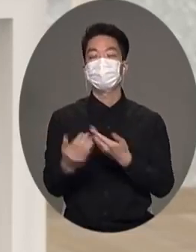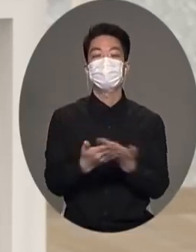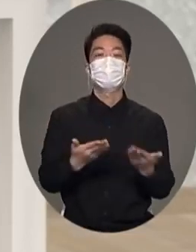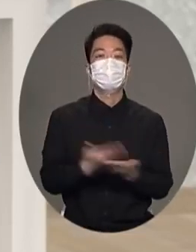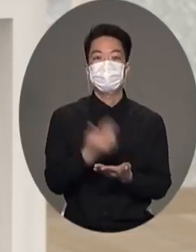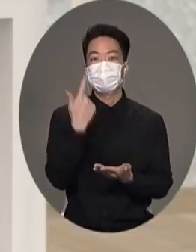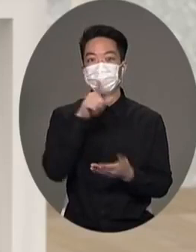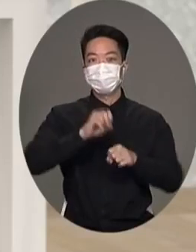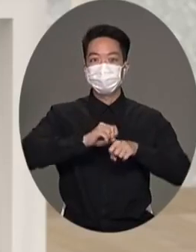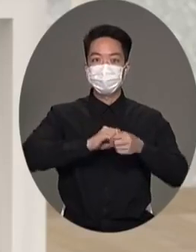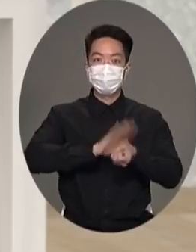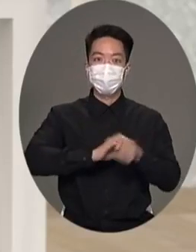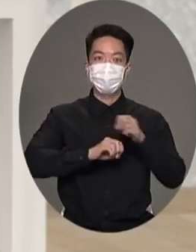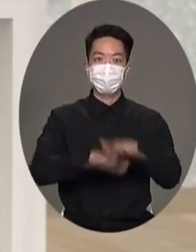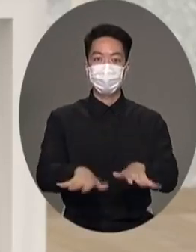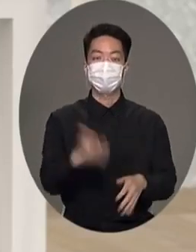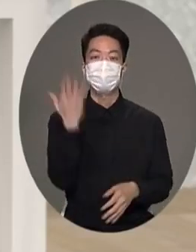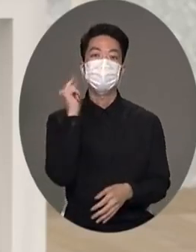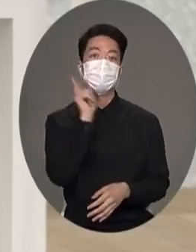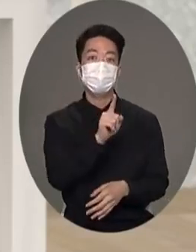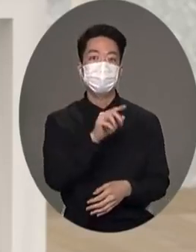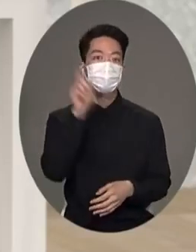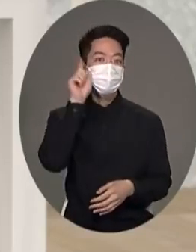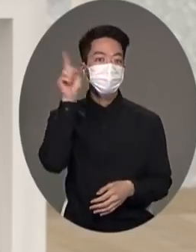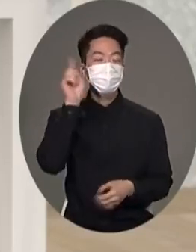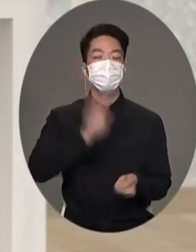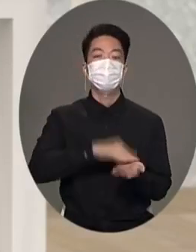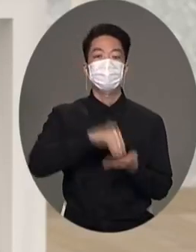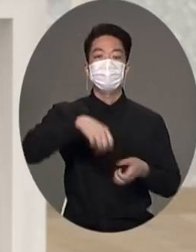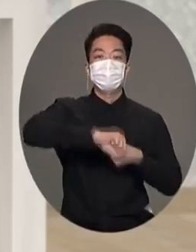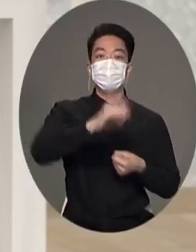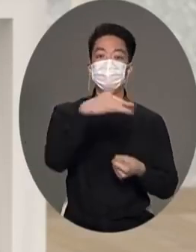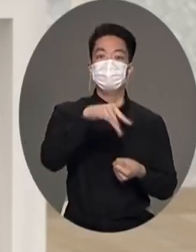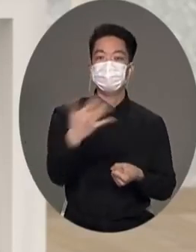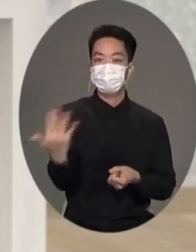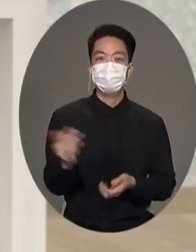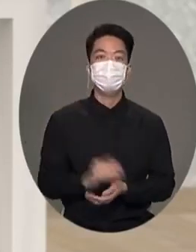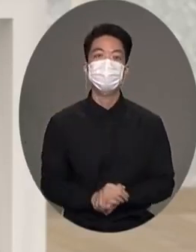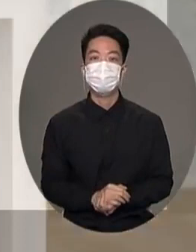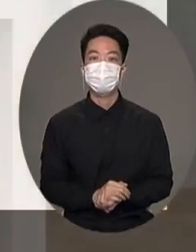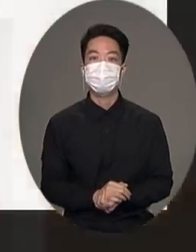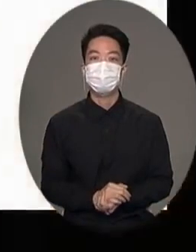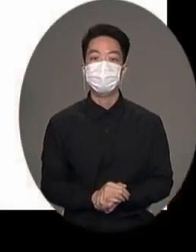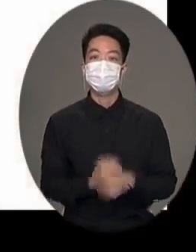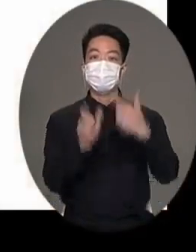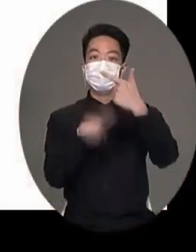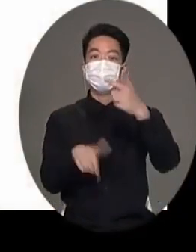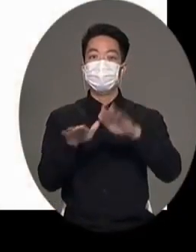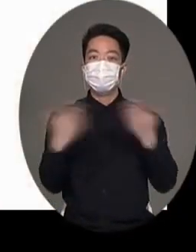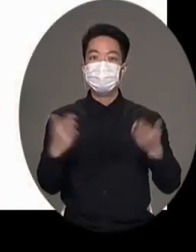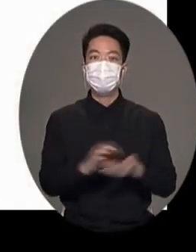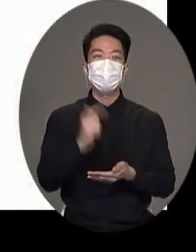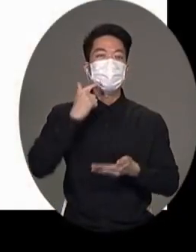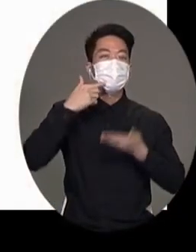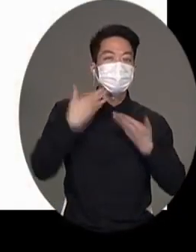波的疫情。在过去的1个星期，每一日新增的病例有5000多宗。 報道指由八月開